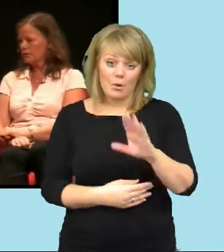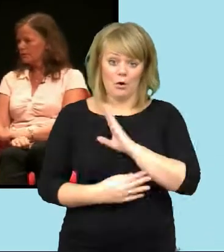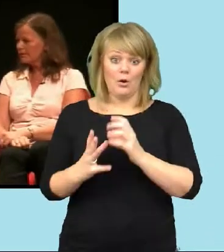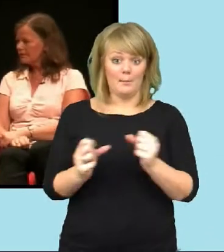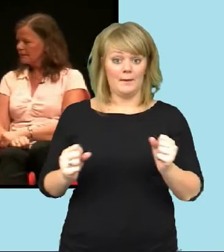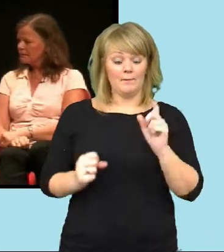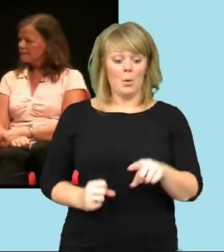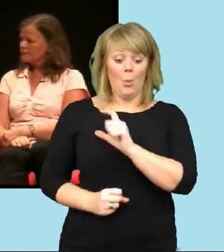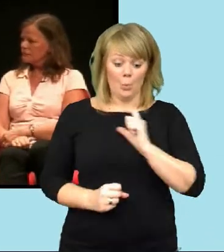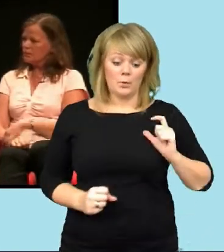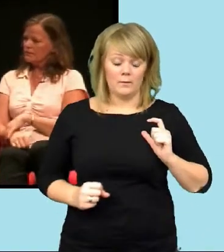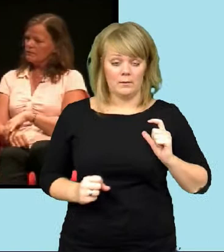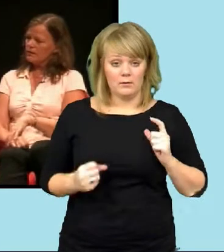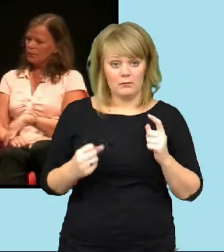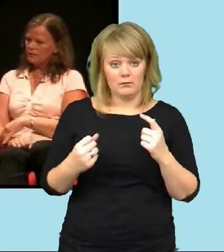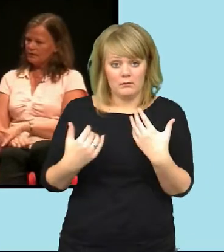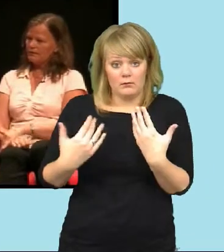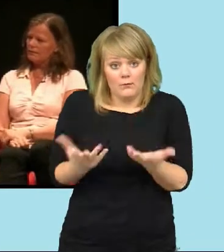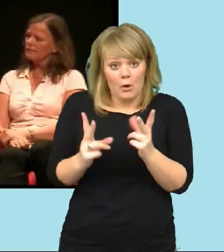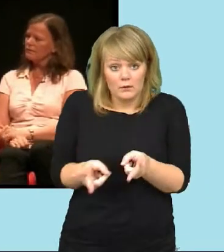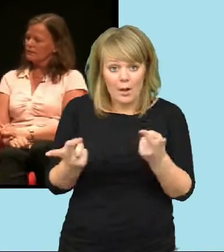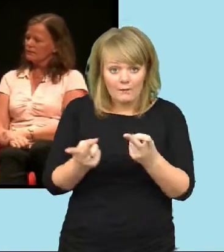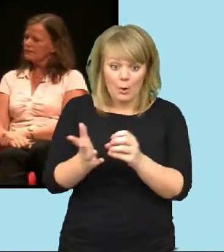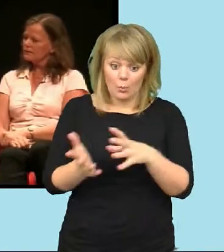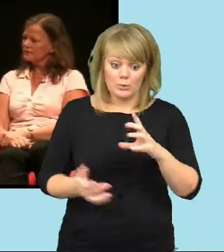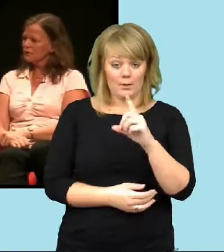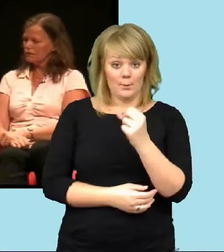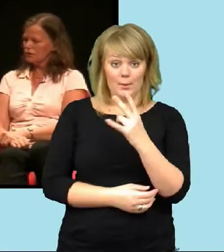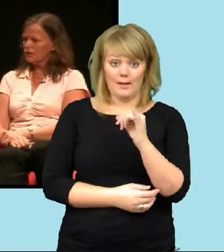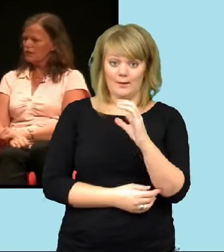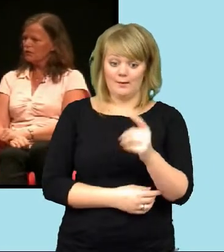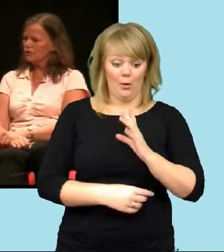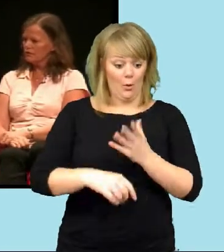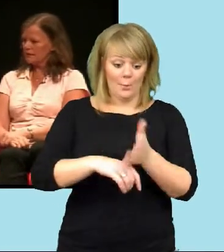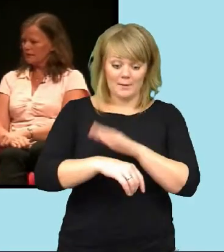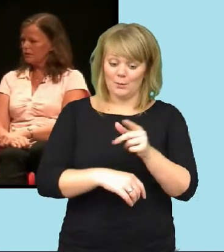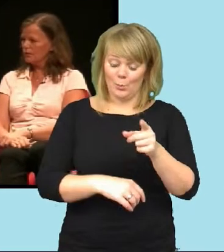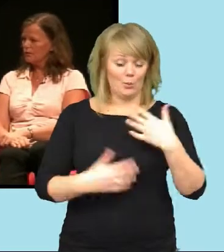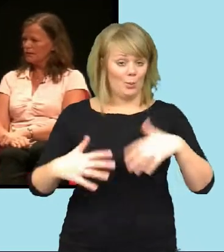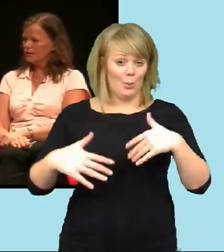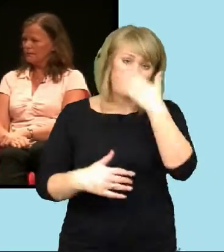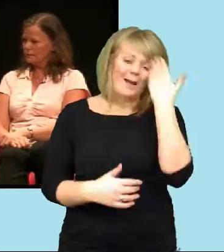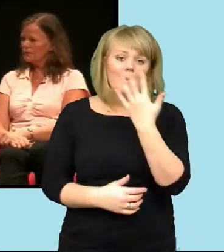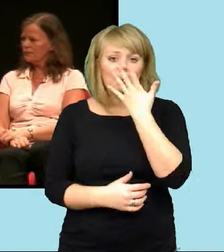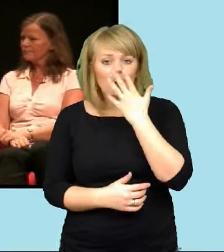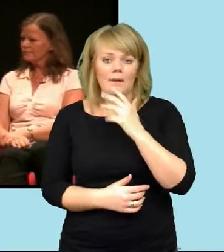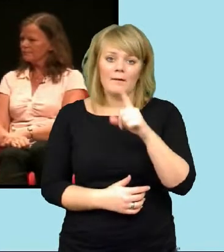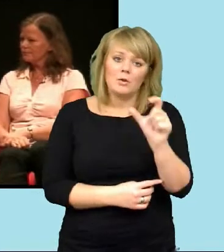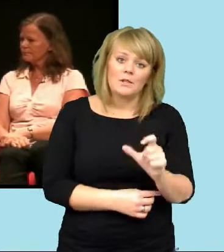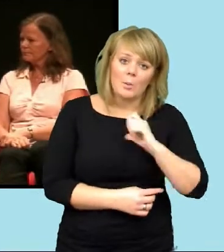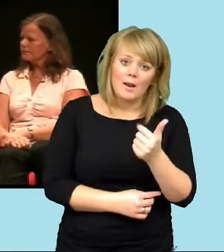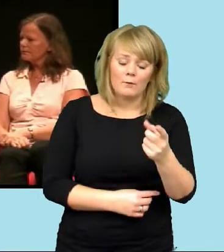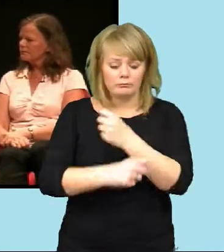det varit så i alla fall. För Louise är väl kompetent att faktiskt prata för sig själv och kommunicera och ta egna beslut.